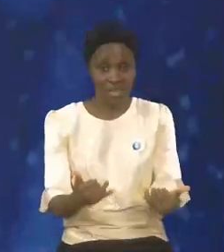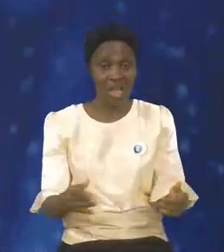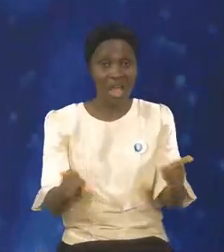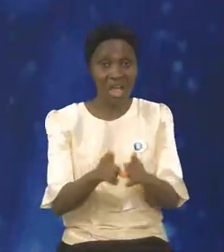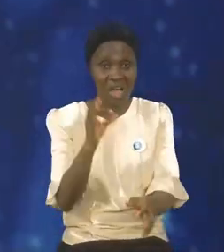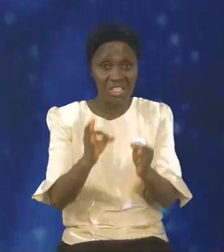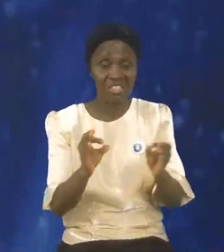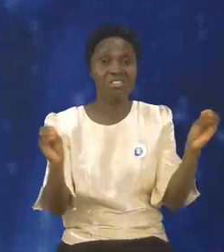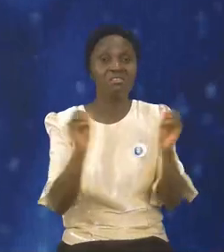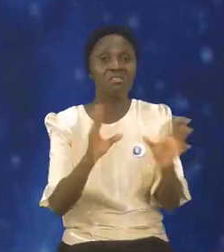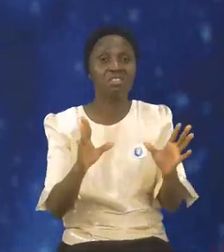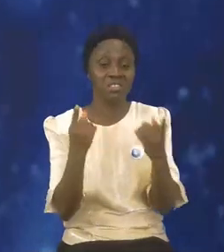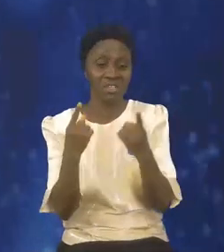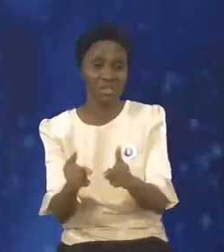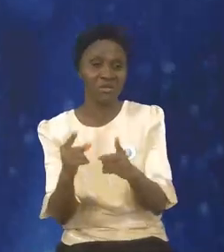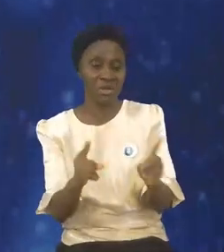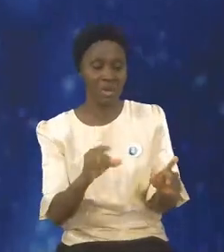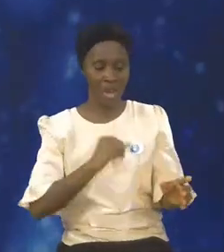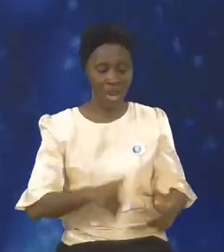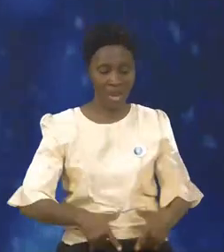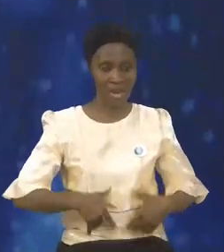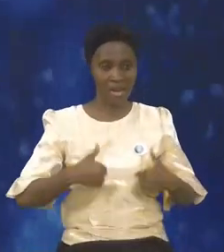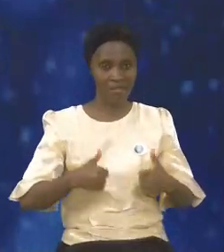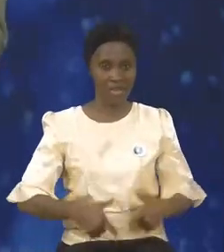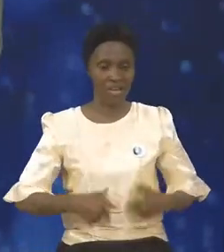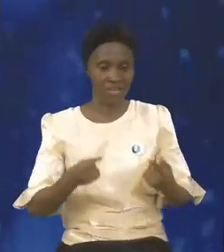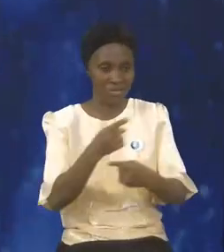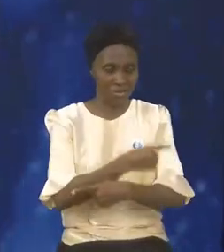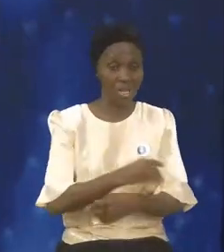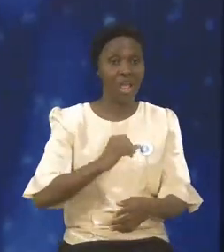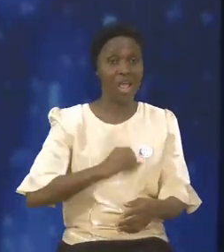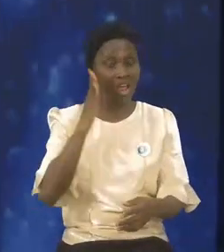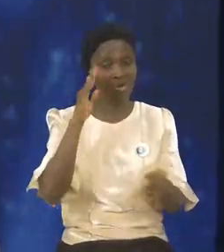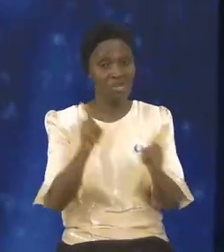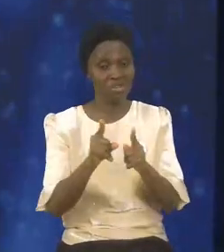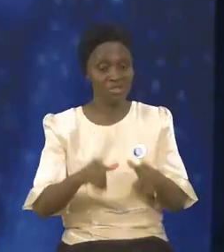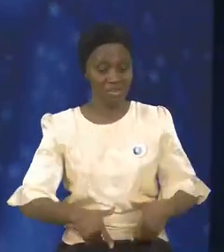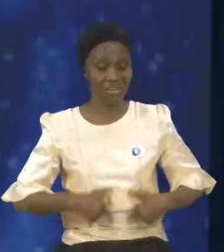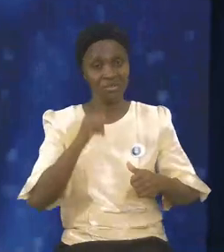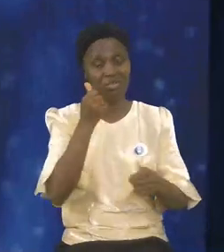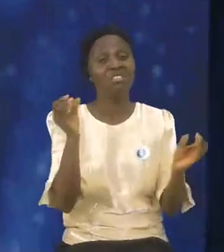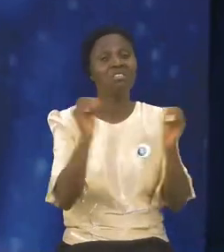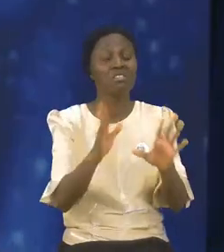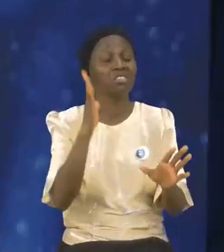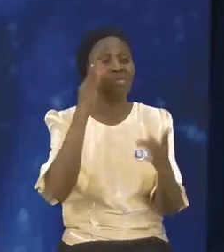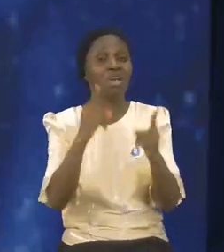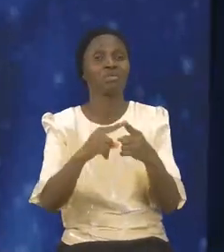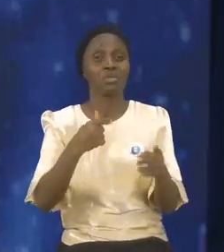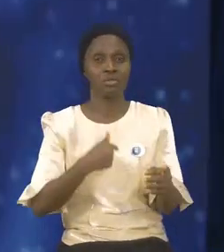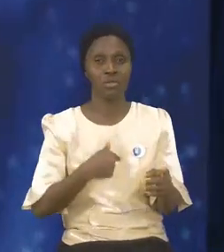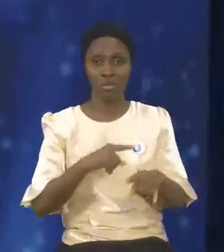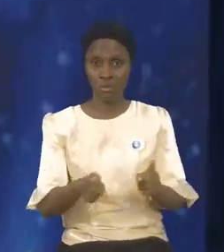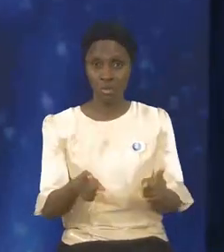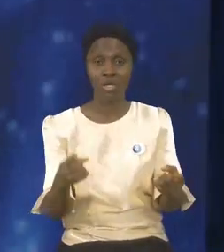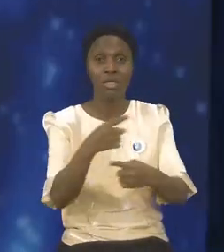produire. Je l'ai fait hier, rien ne s'est produit. Je l'ai fait aujourd'hui, rien ne s'est produit. Je le ferai demain, rien ne se produira. Le jour du Seigneur viendra.